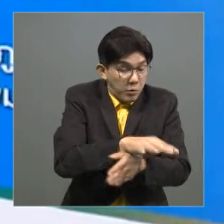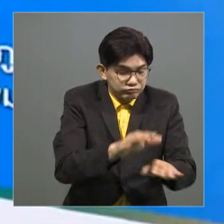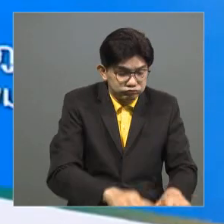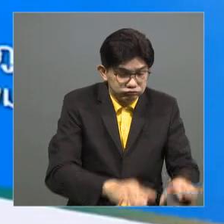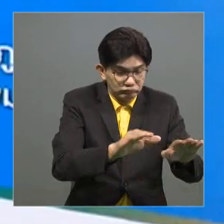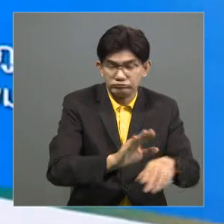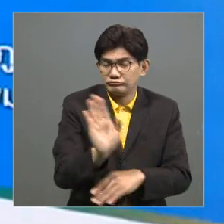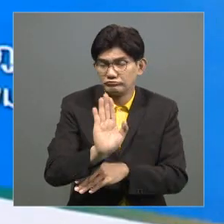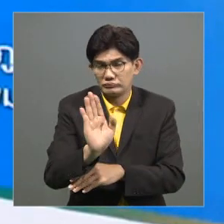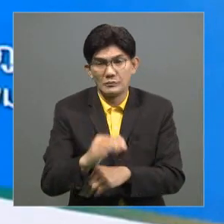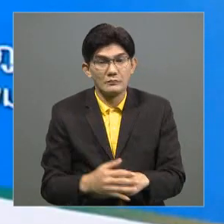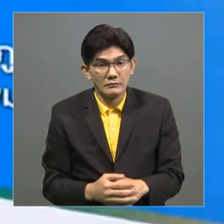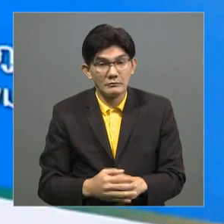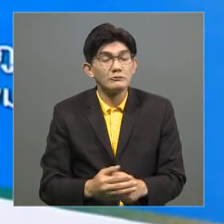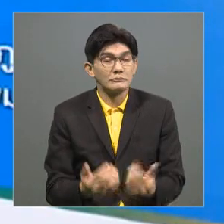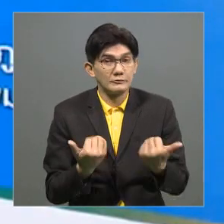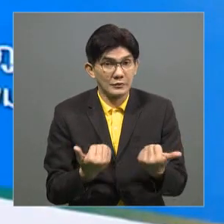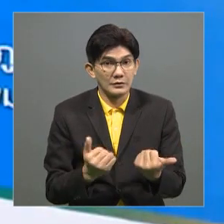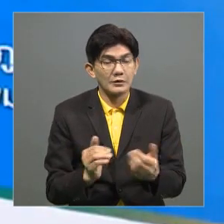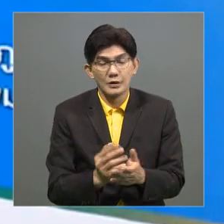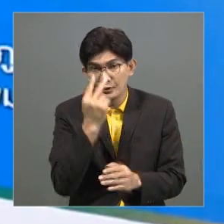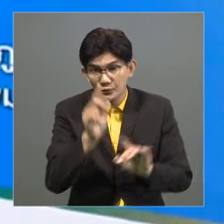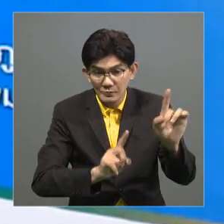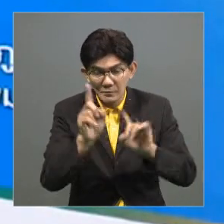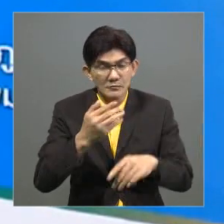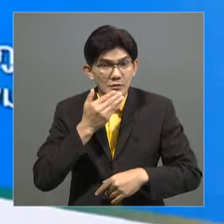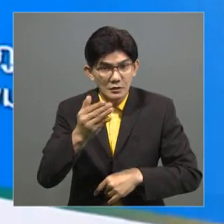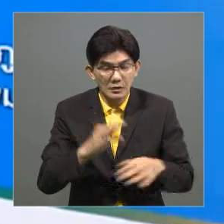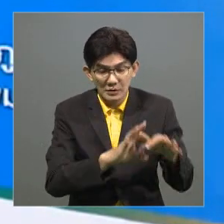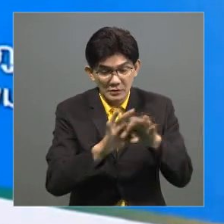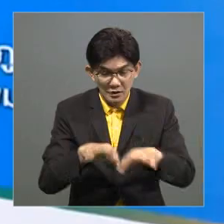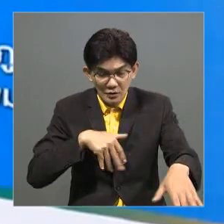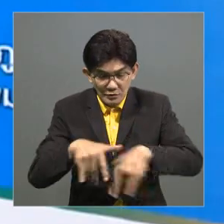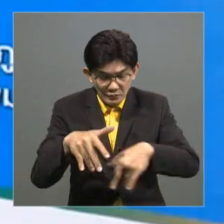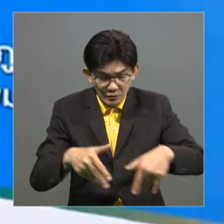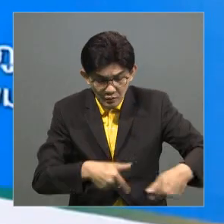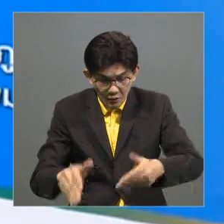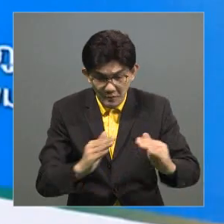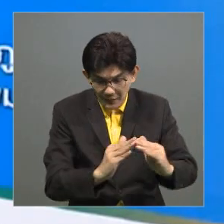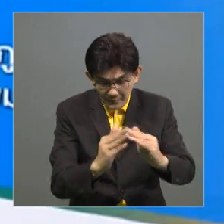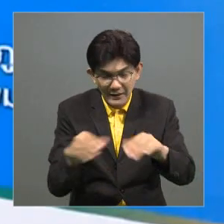ของกรุงเทพมหานครนะครับแต่ทั้งนั้นเราก็ต้องมีการติดตามเฝ้าระวังในเรื่องของชุมชนริมน้ำนะครับรวม